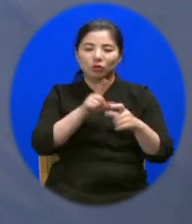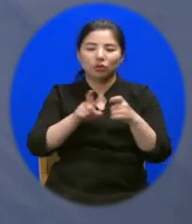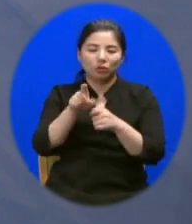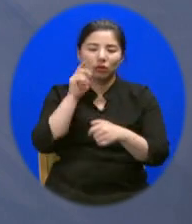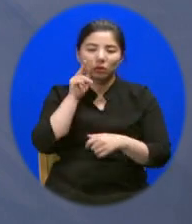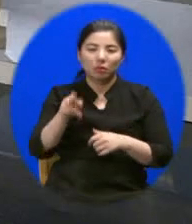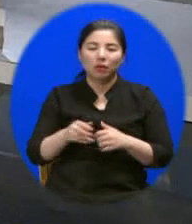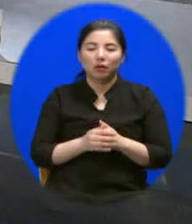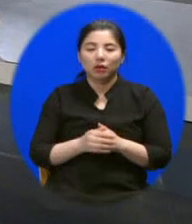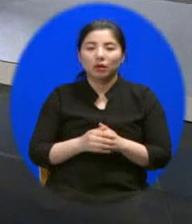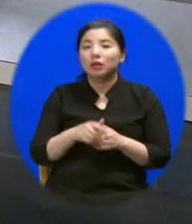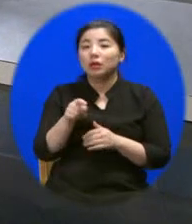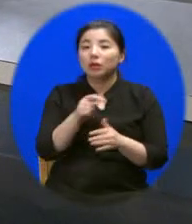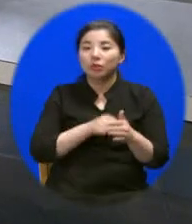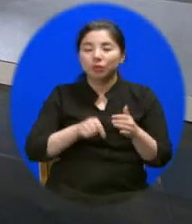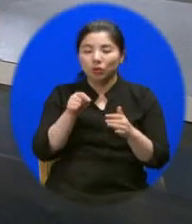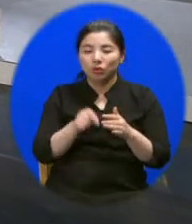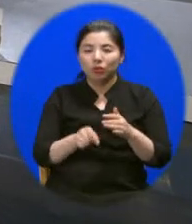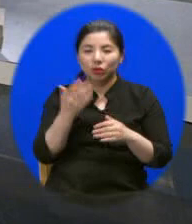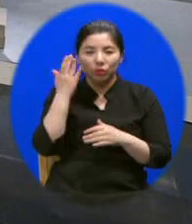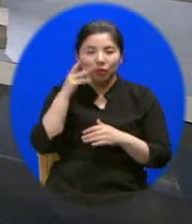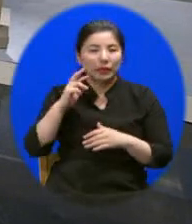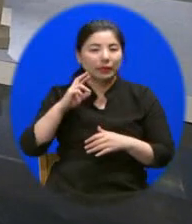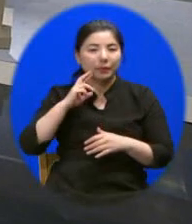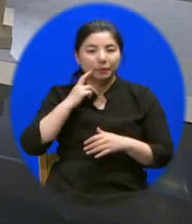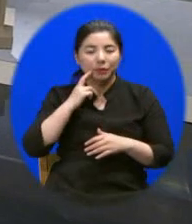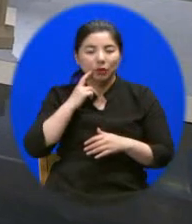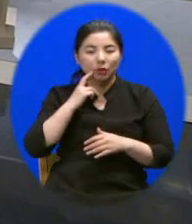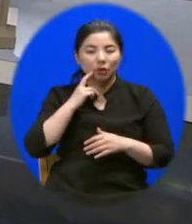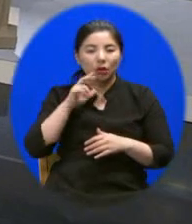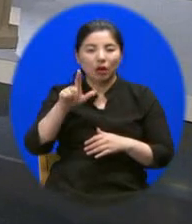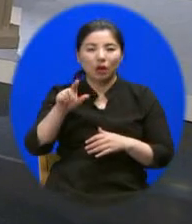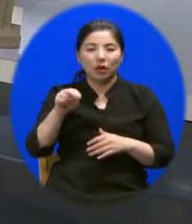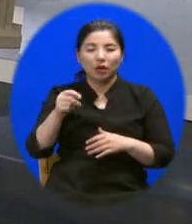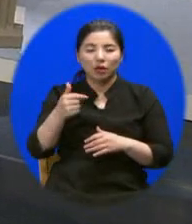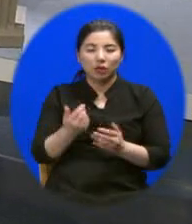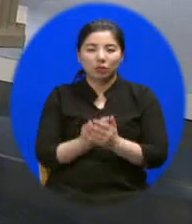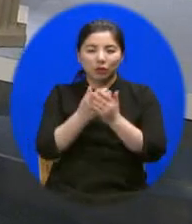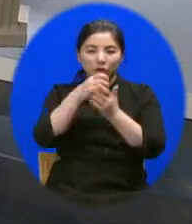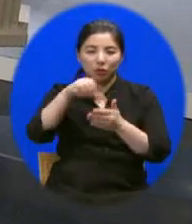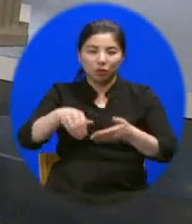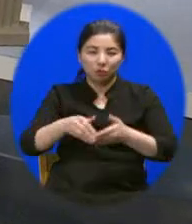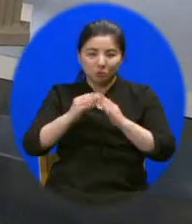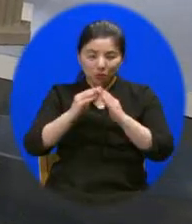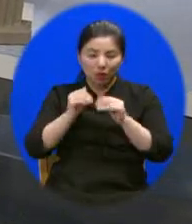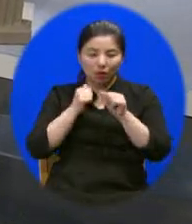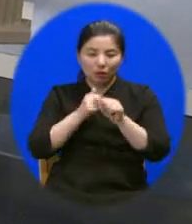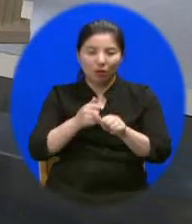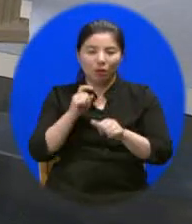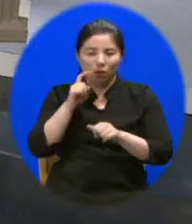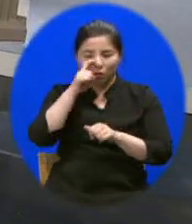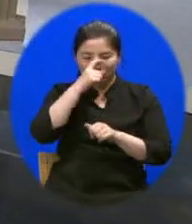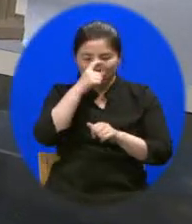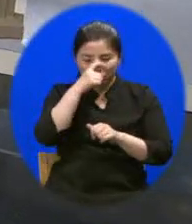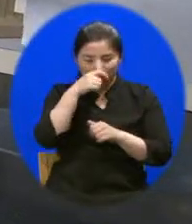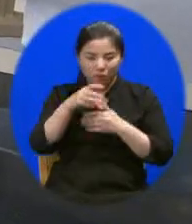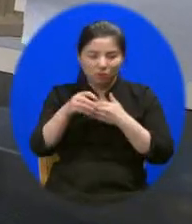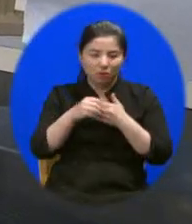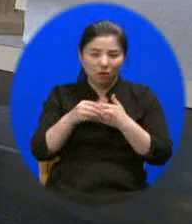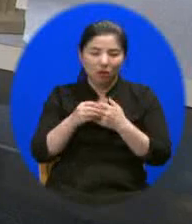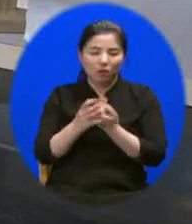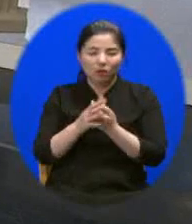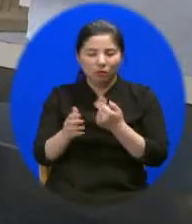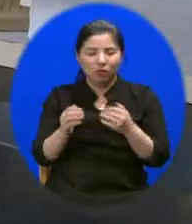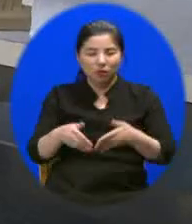상황인데요 이런 가운데 최근 음성군 의 경우 lng 발전 서 건립에 따른 환경오염 우려 하며 건립을 반대하는 목소리가